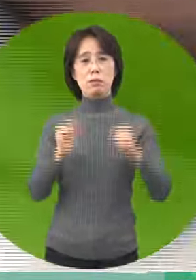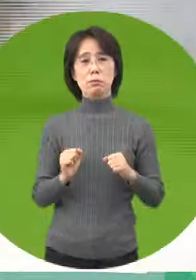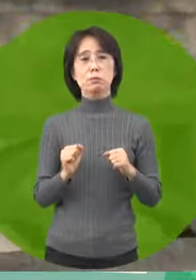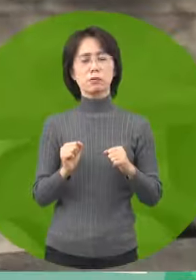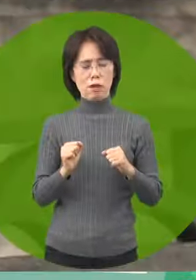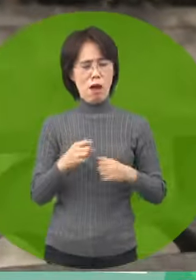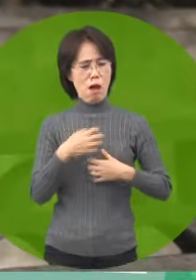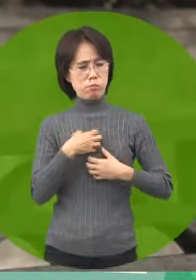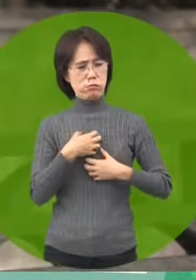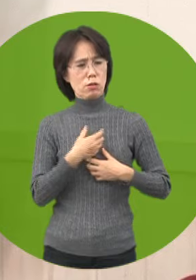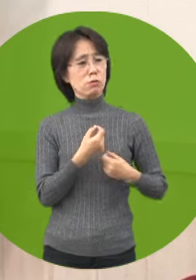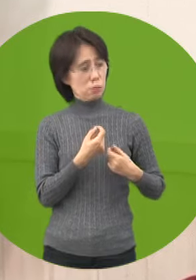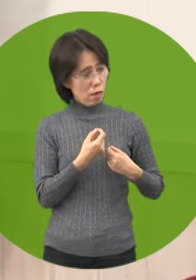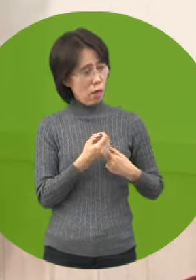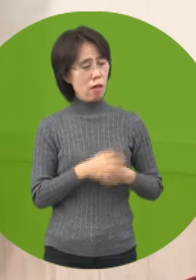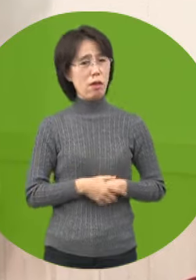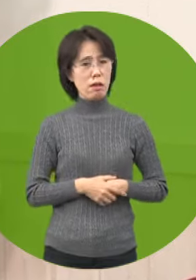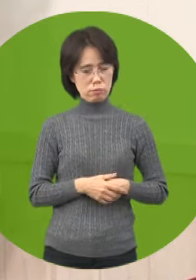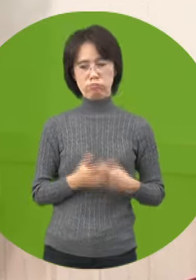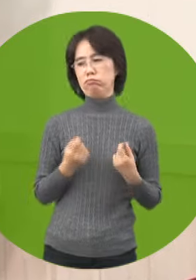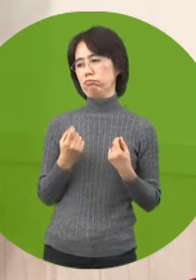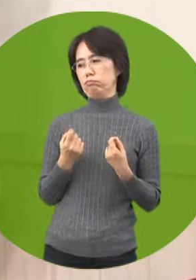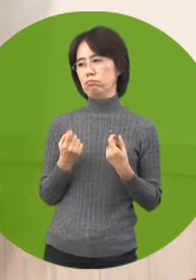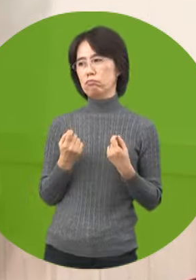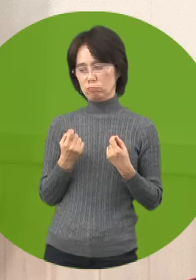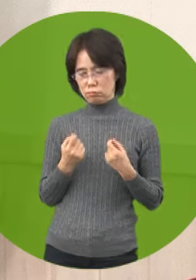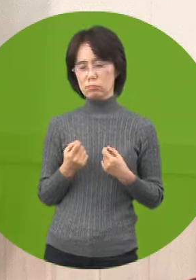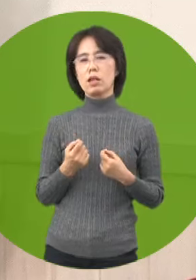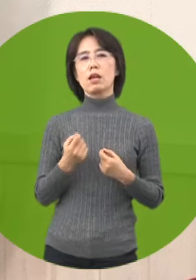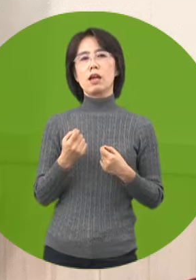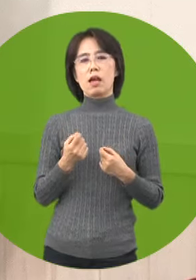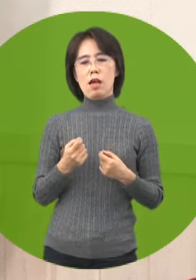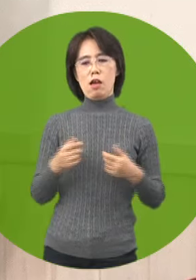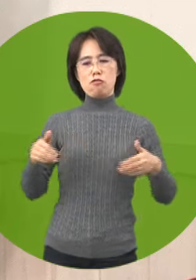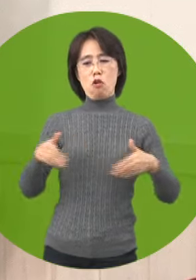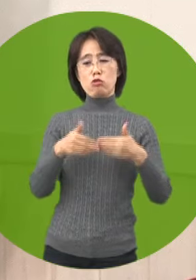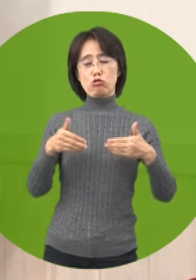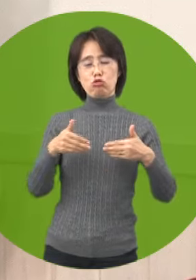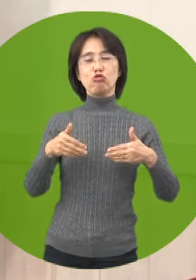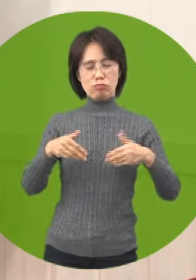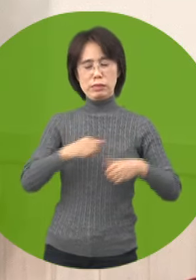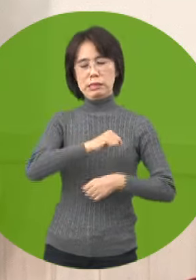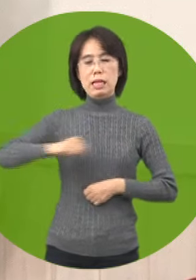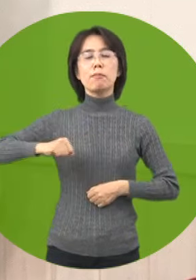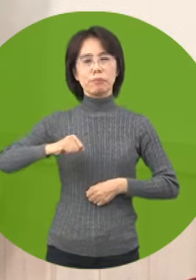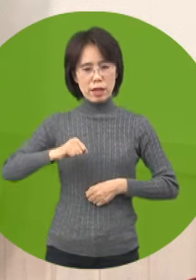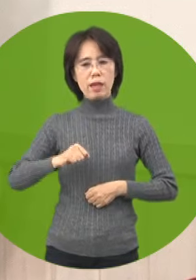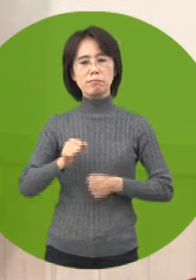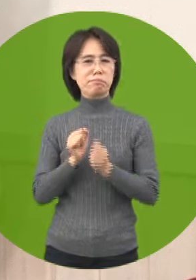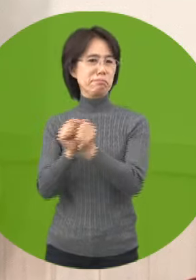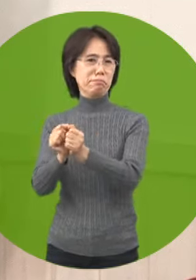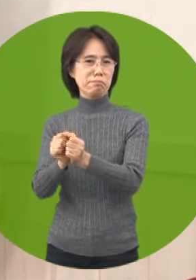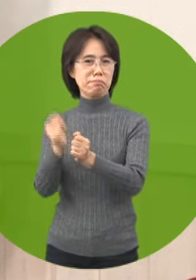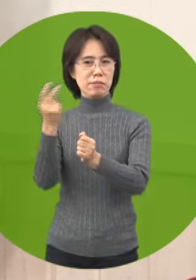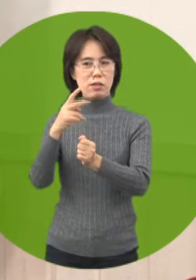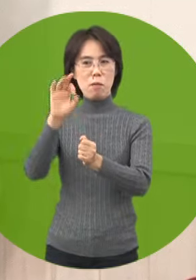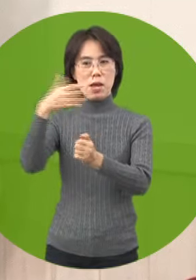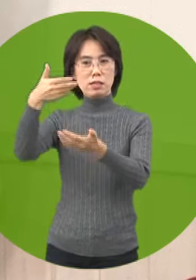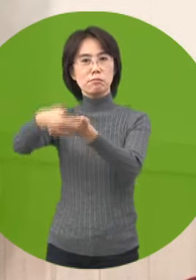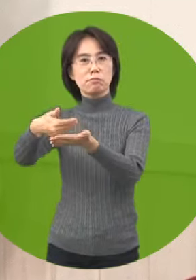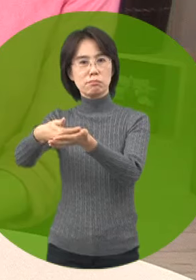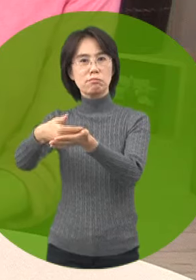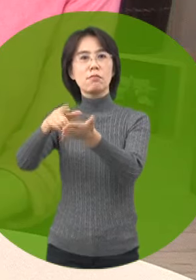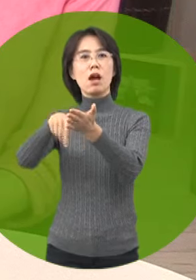危険ですよね。 そうですね。さらに交通違反によって検挙される場合や罰金が課せられることも